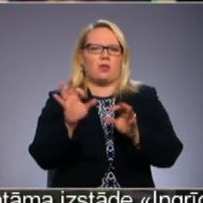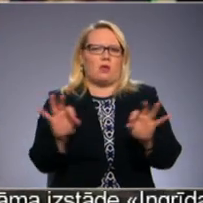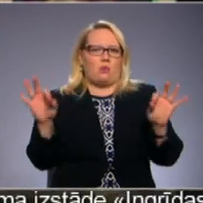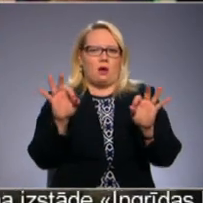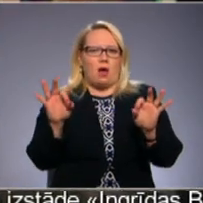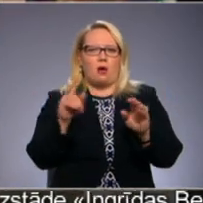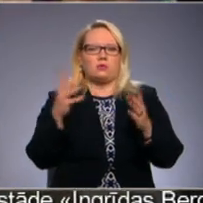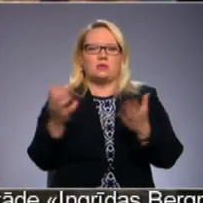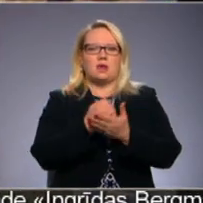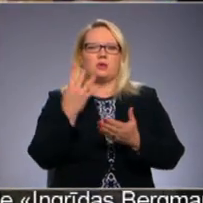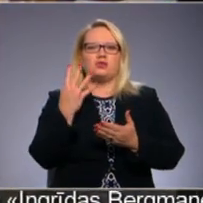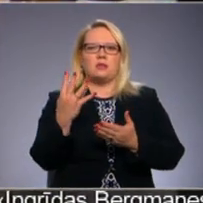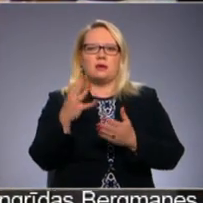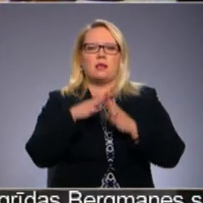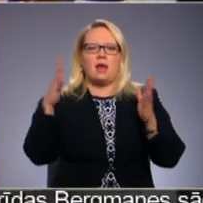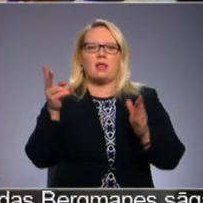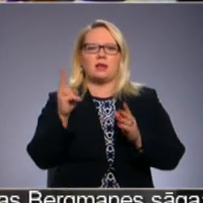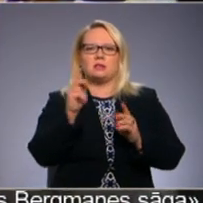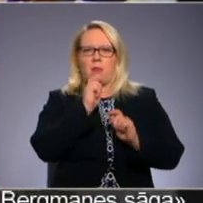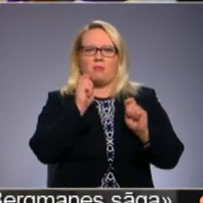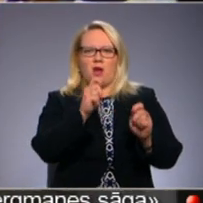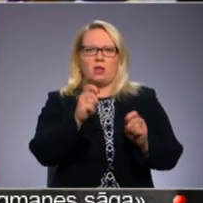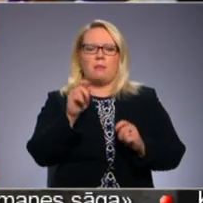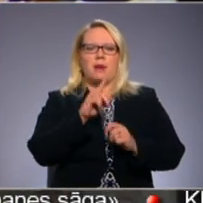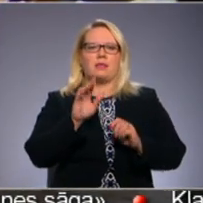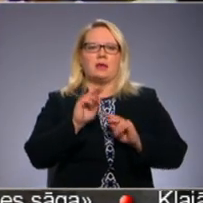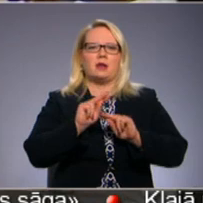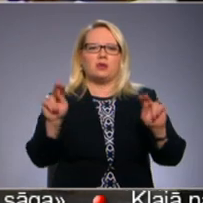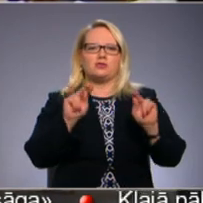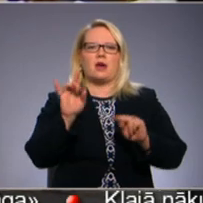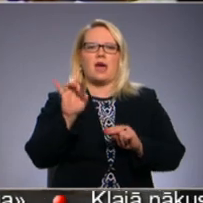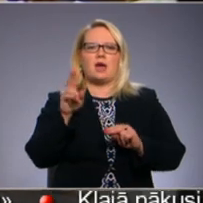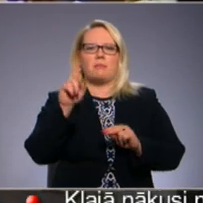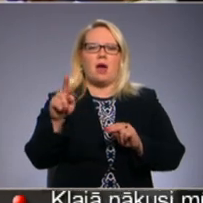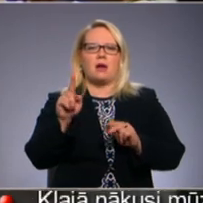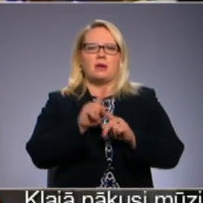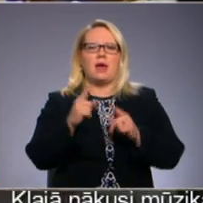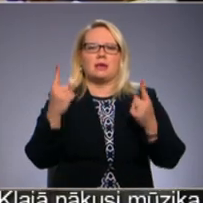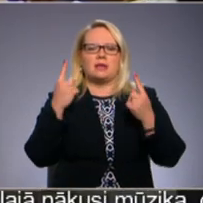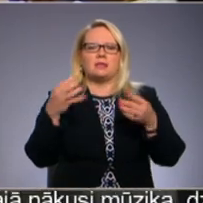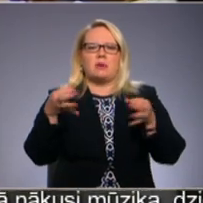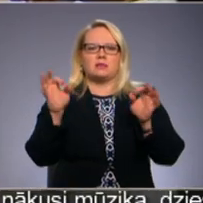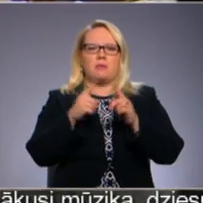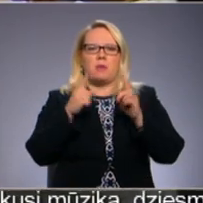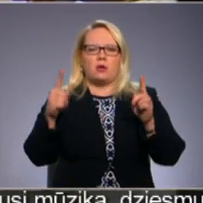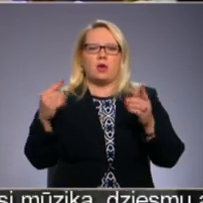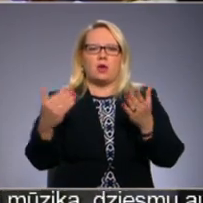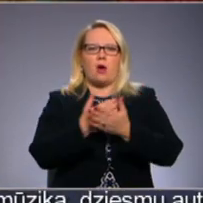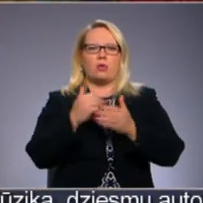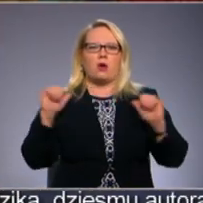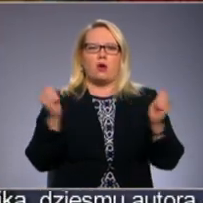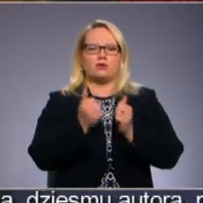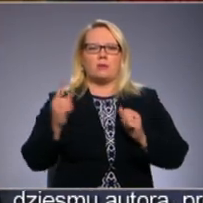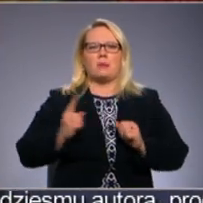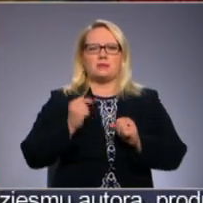krista pabalvojumi. Savukārt Alvija Hermaņa režijas estētiski izsmalcinātākajā periodā jaunajā Rīgas teātrī top kostīmu meistardarbu